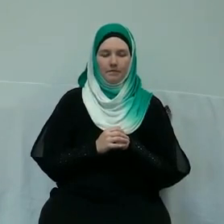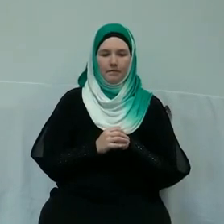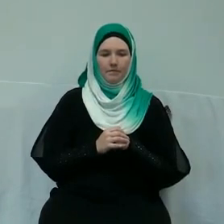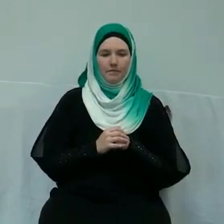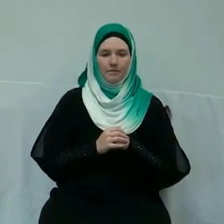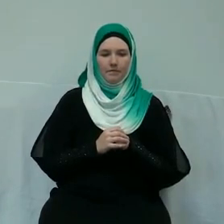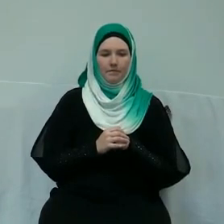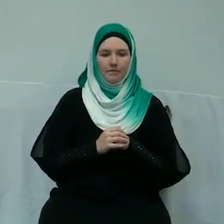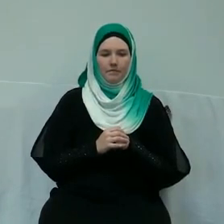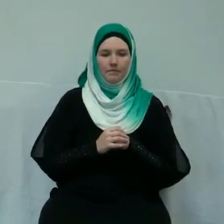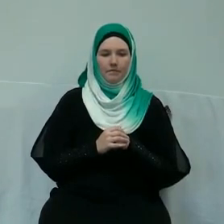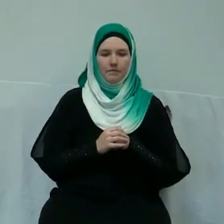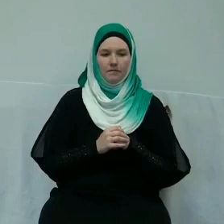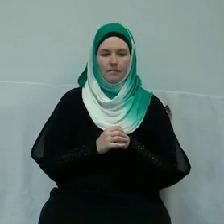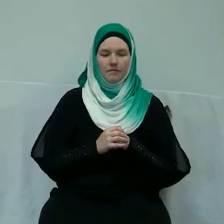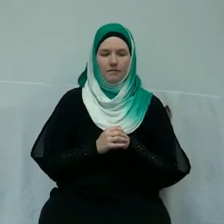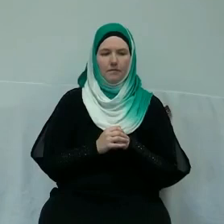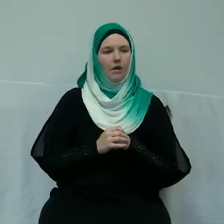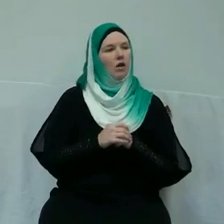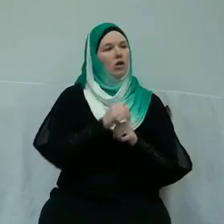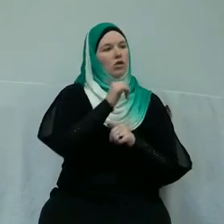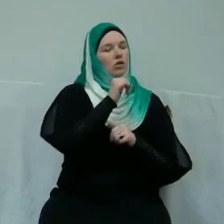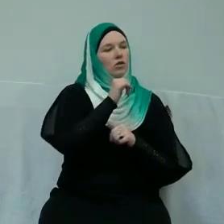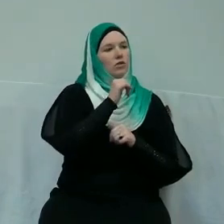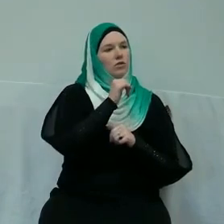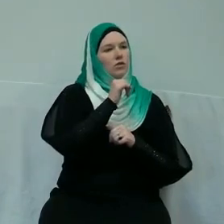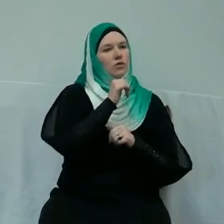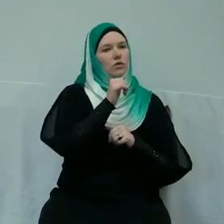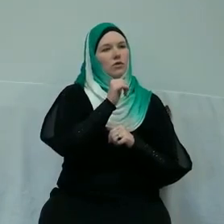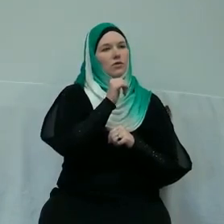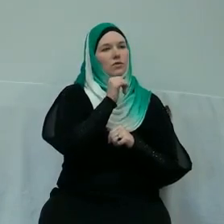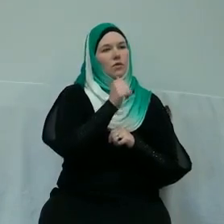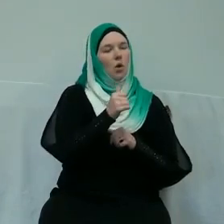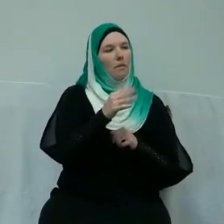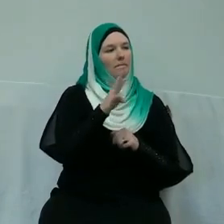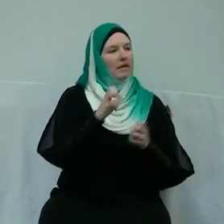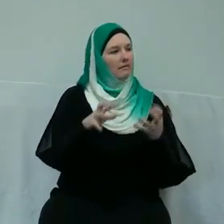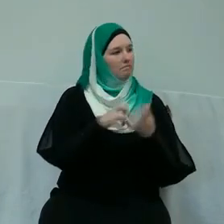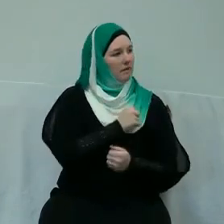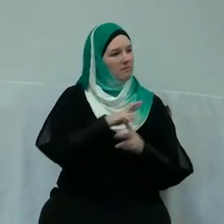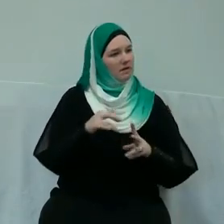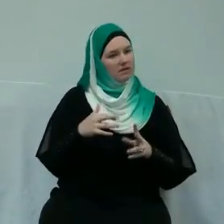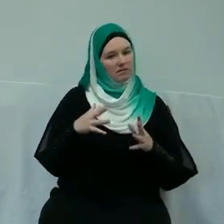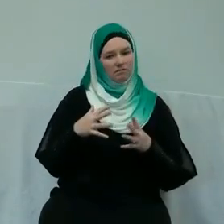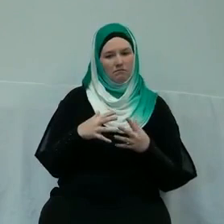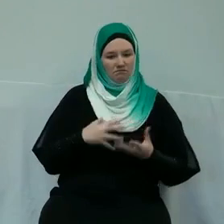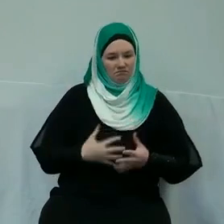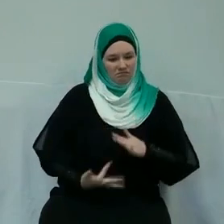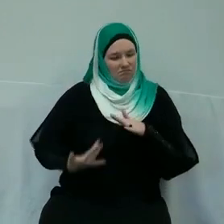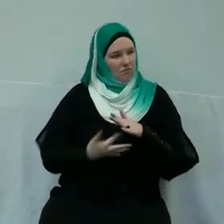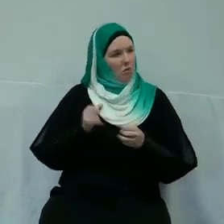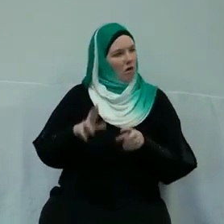هُوَ أَقْرَبُ لِلتَّقْوَى. Don't you be driven by your animosity or conflict with